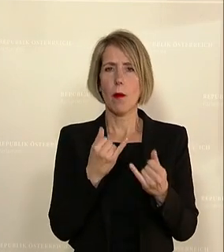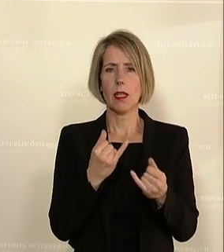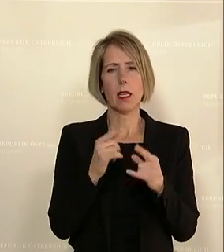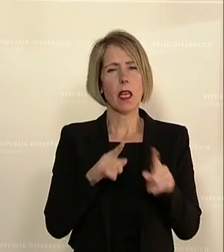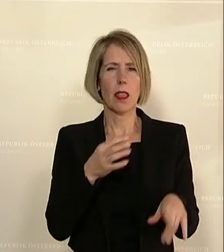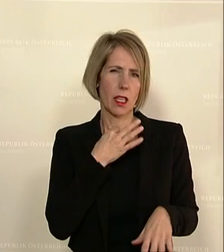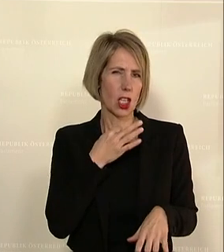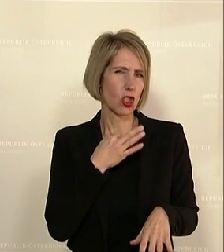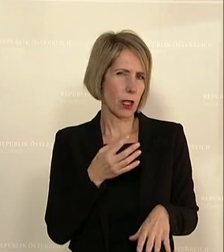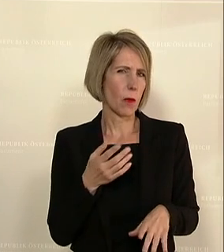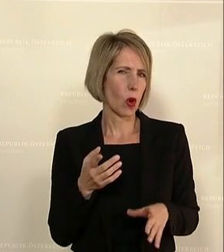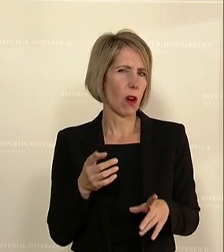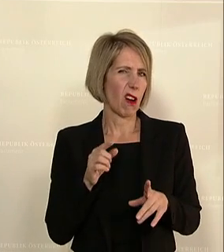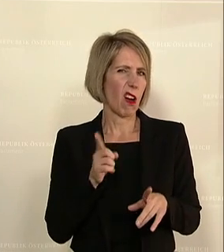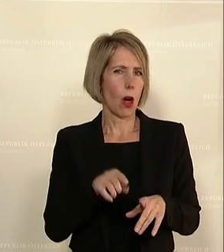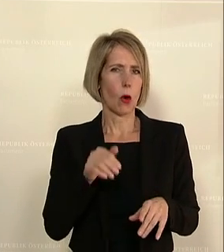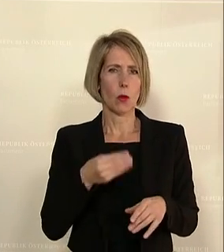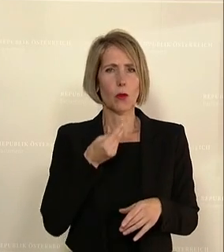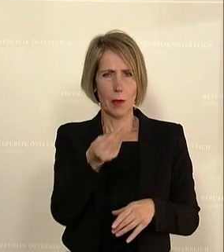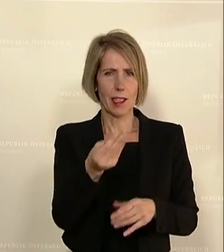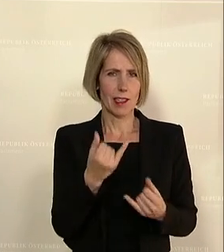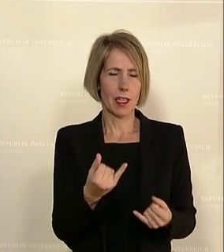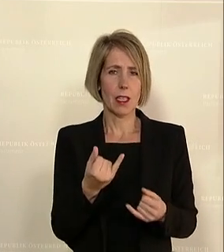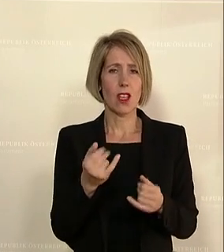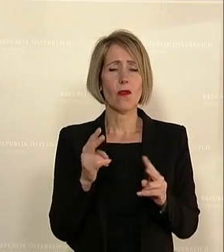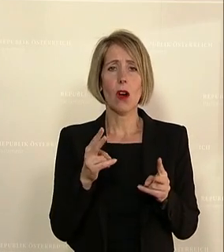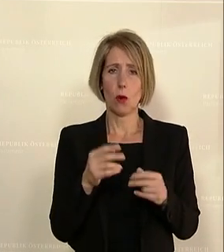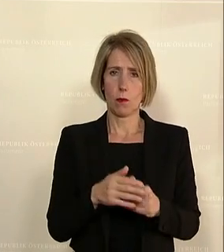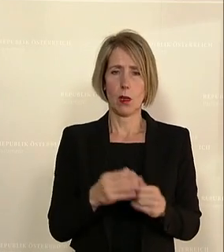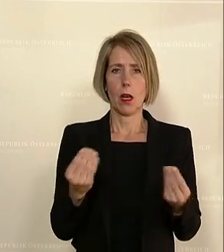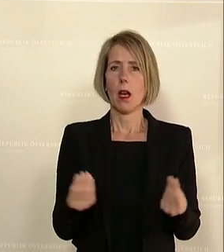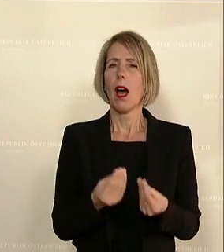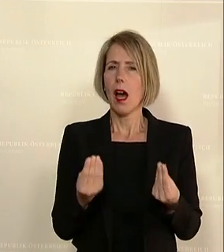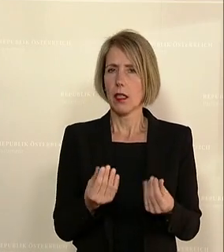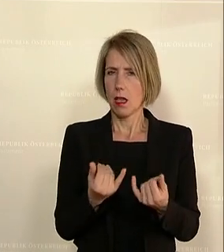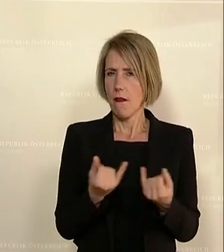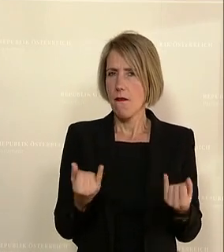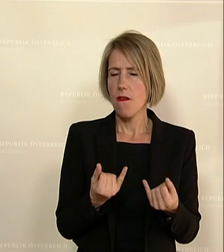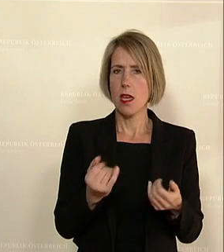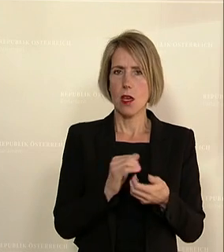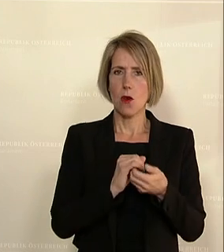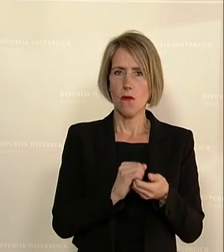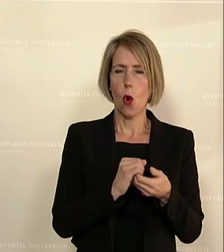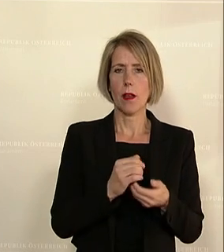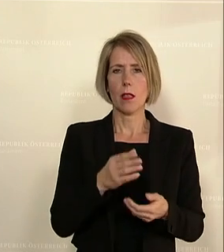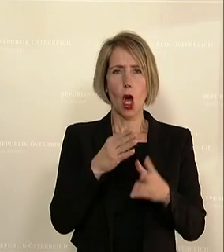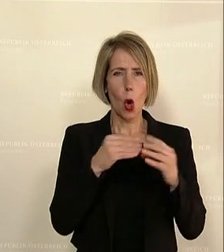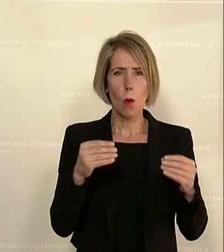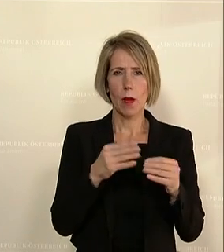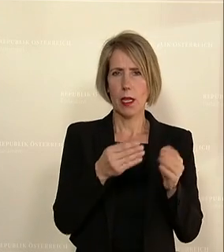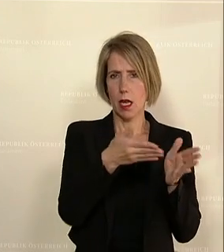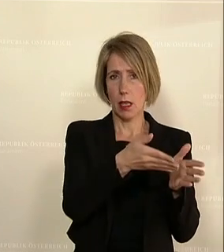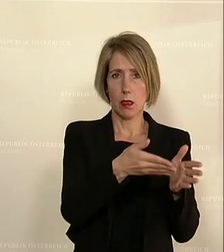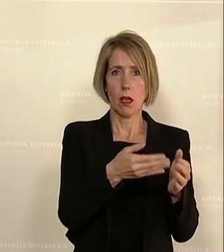noch hereinbringen. Und das hat etwas damit zu tun, die Art und Weise, wie man unsere Freundinnen und Freunde in Rumänien vor den